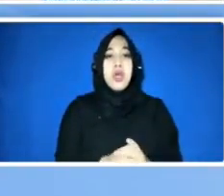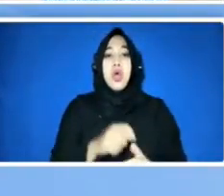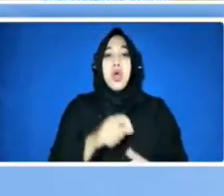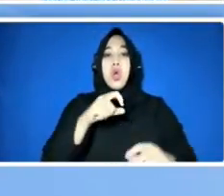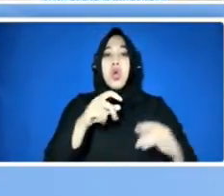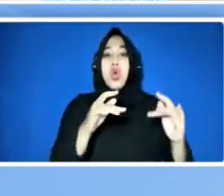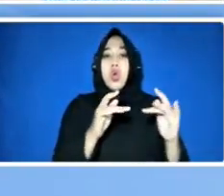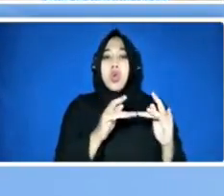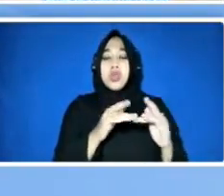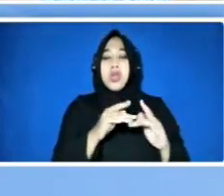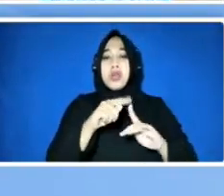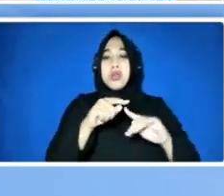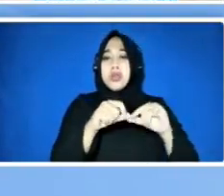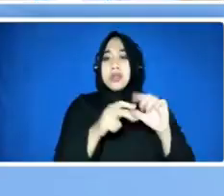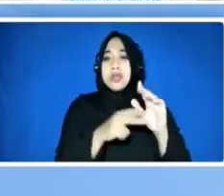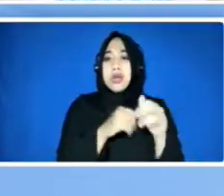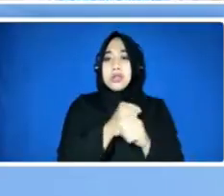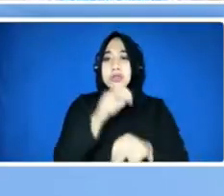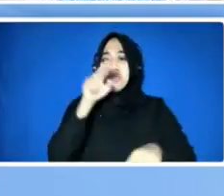tadi adalah